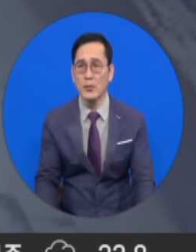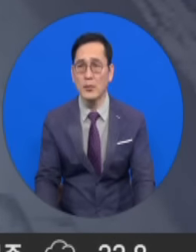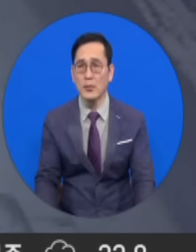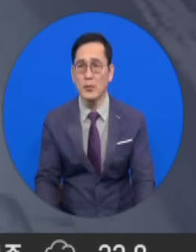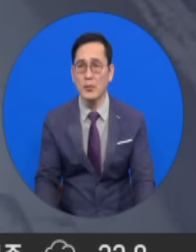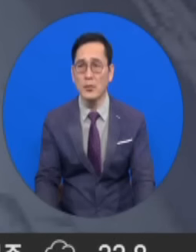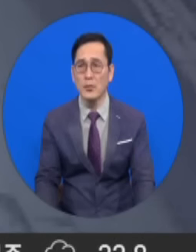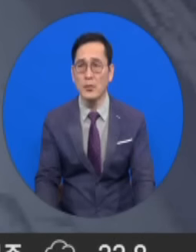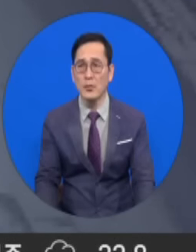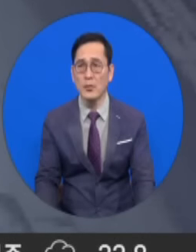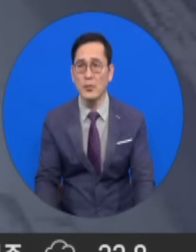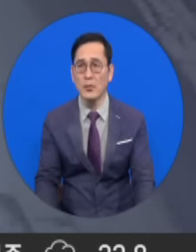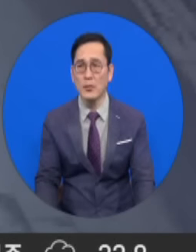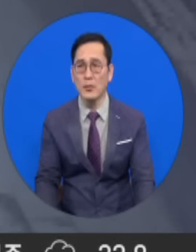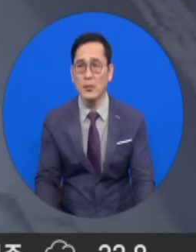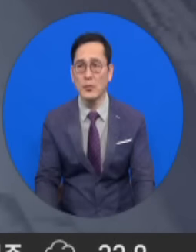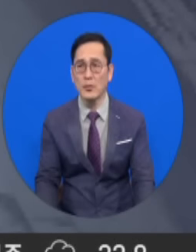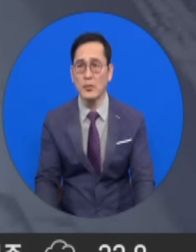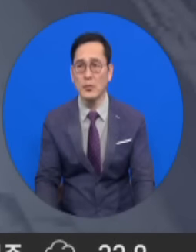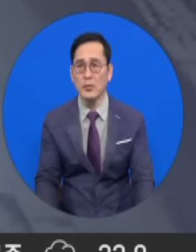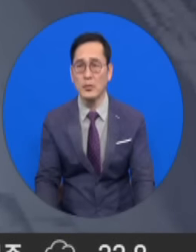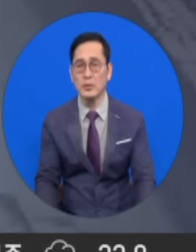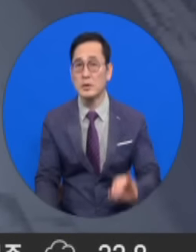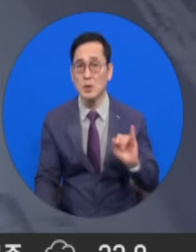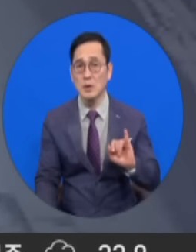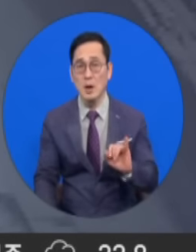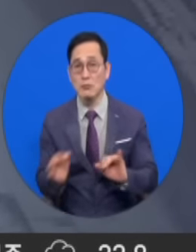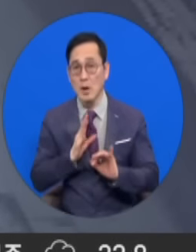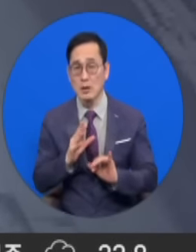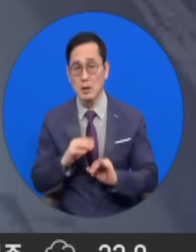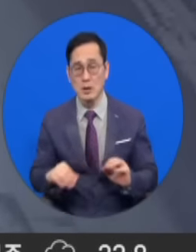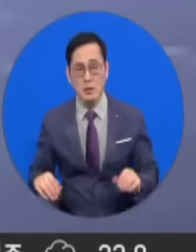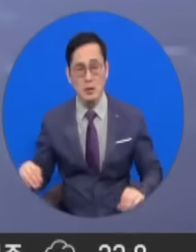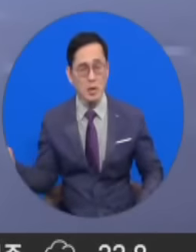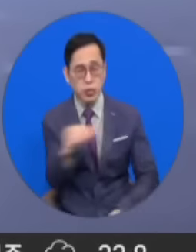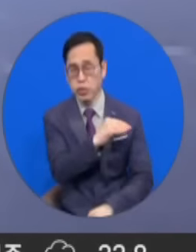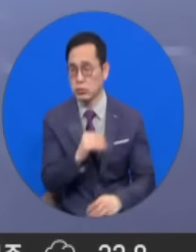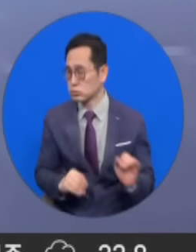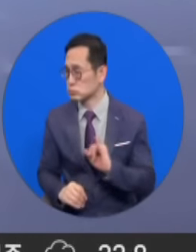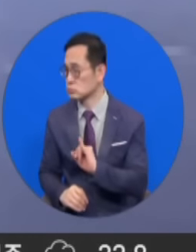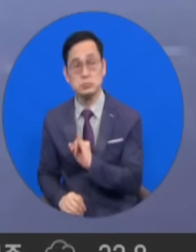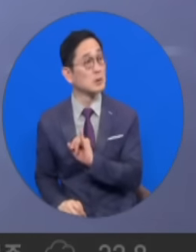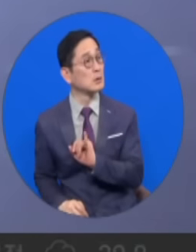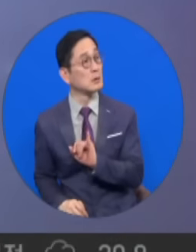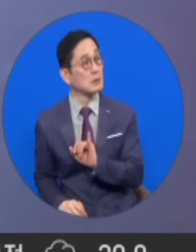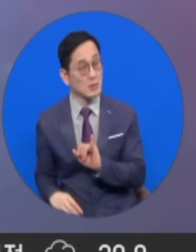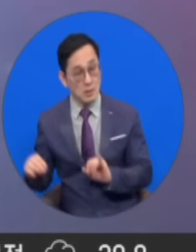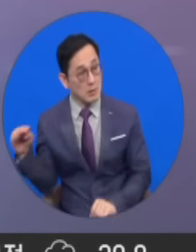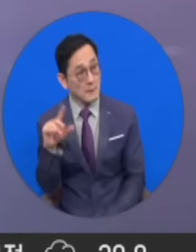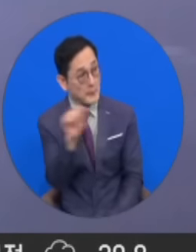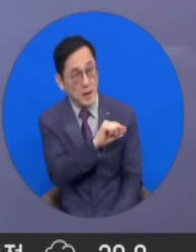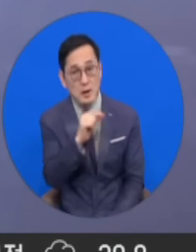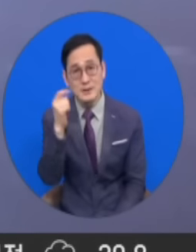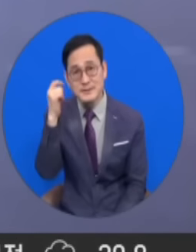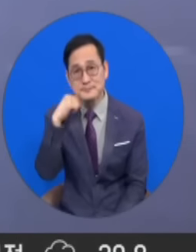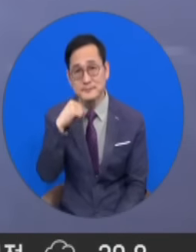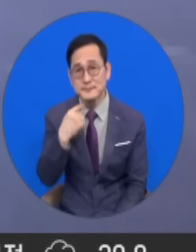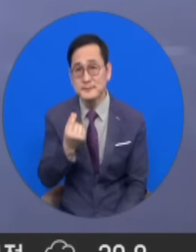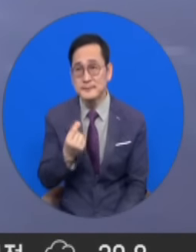보시죠. 이렇게 여성도 놀라서 다시 뒤를 돌아보는 장면이